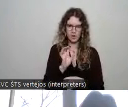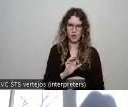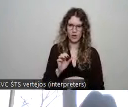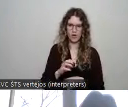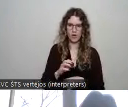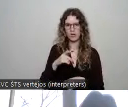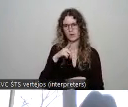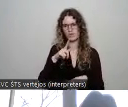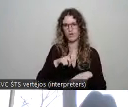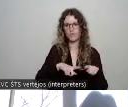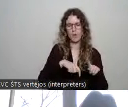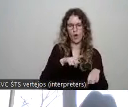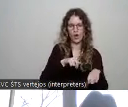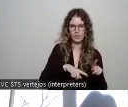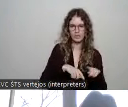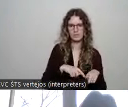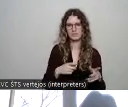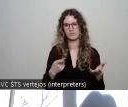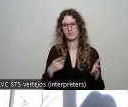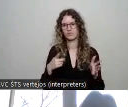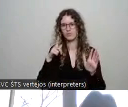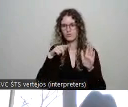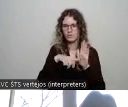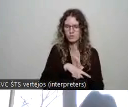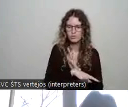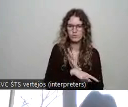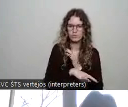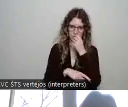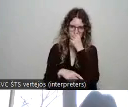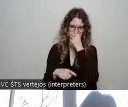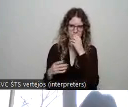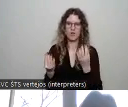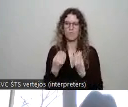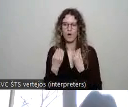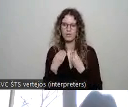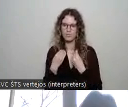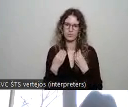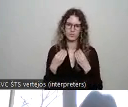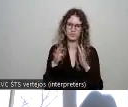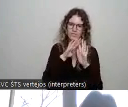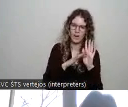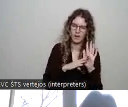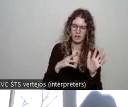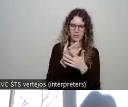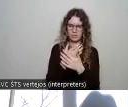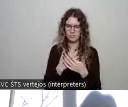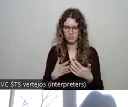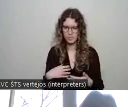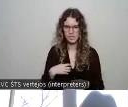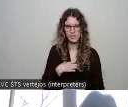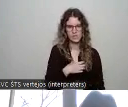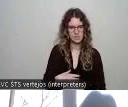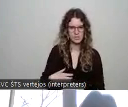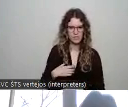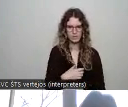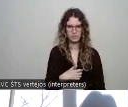politiką, turinį, mokymosi politiką, dėstymo politiką, yra labai svarbus